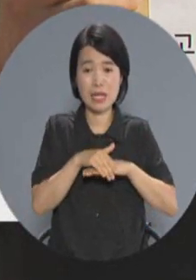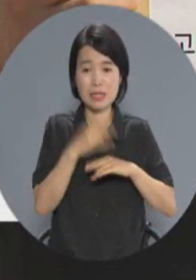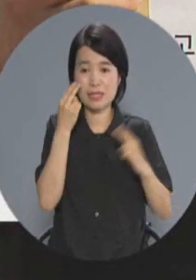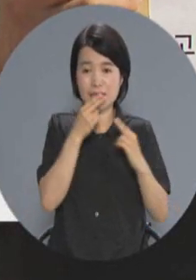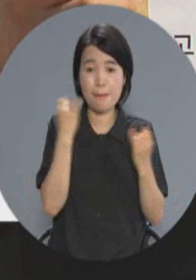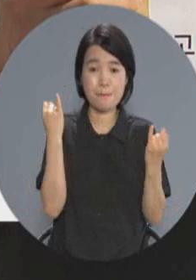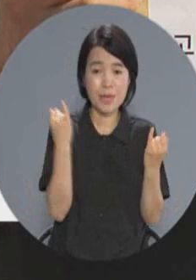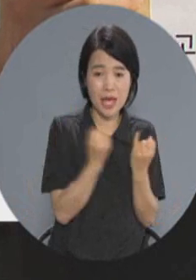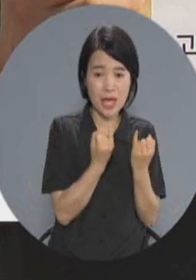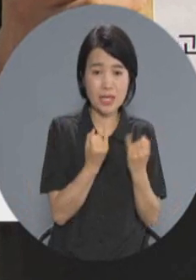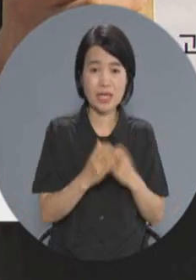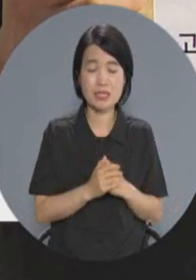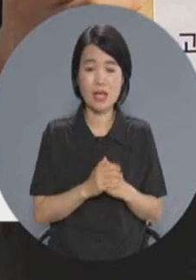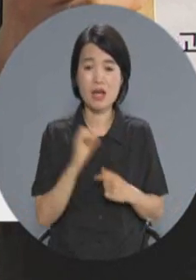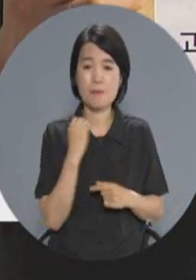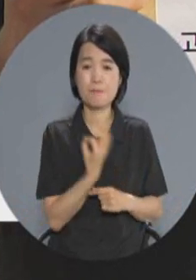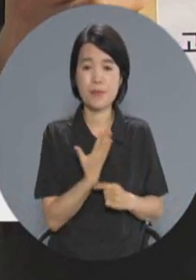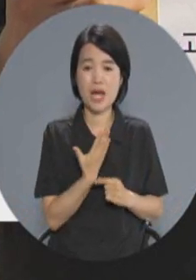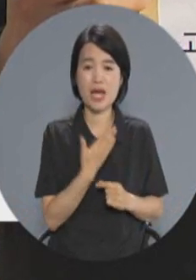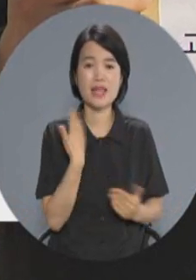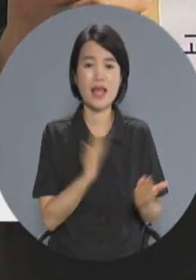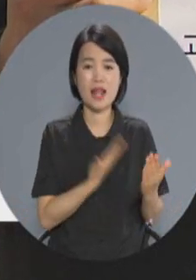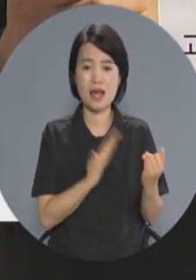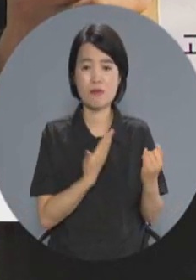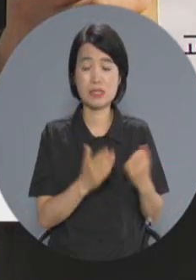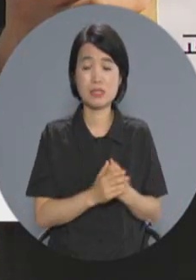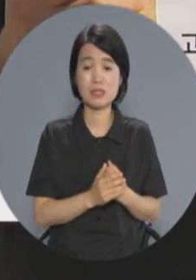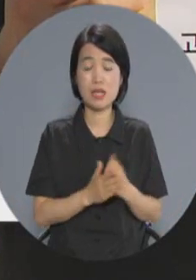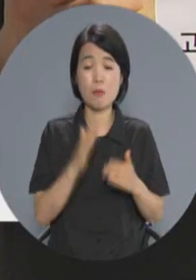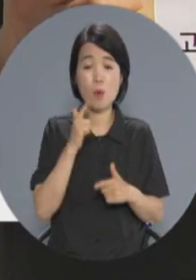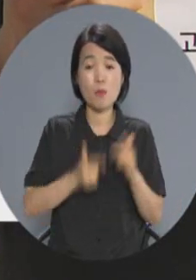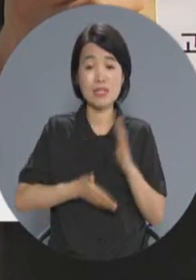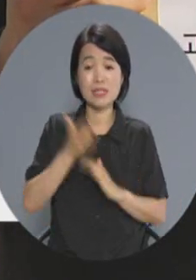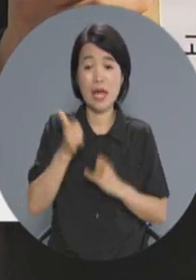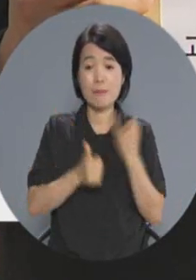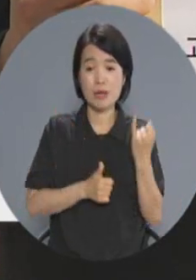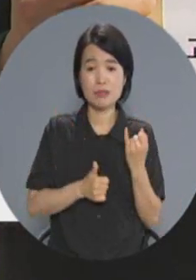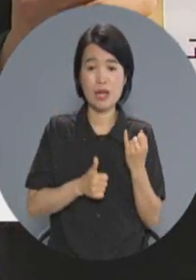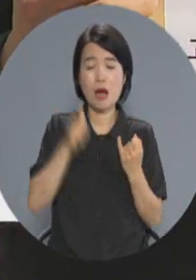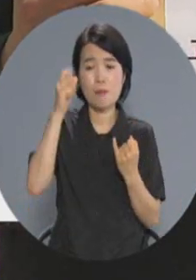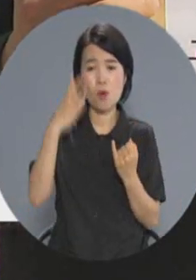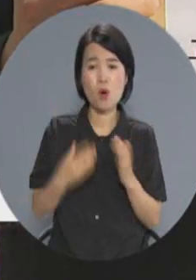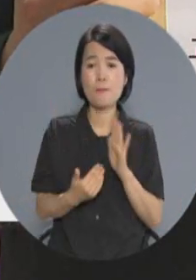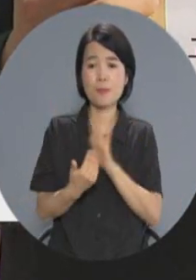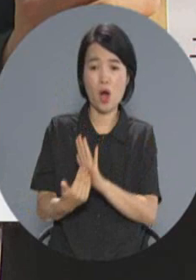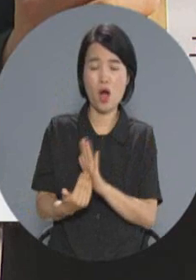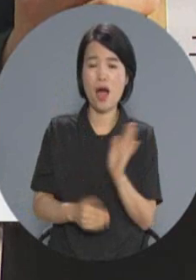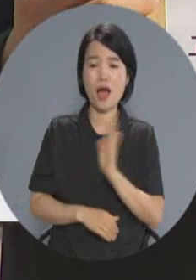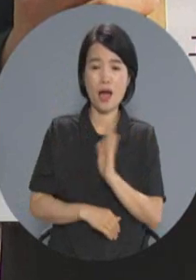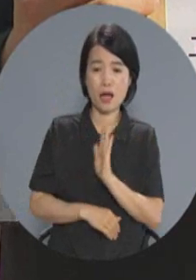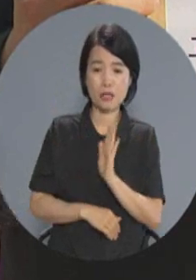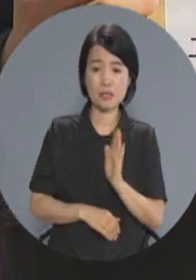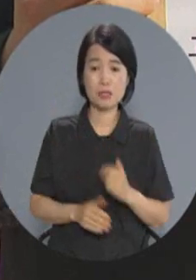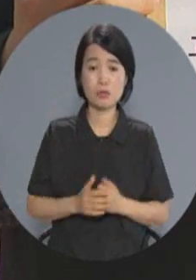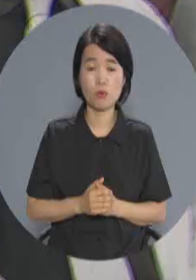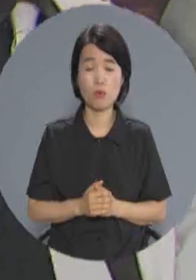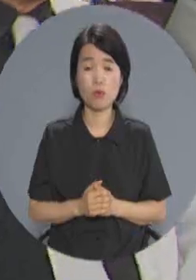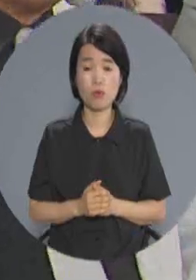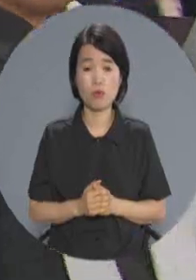의도적으로 접근해 금품을 요구했으며 목포시장 배우자가 번번이